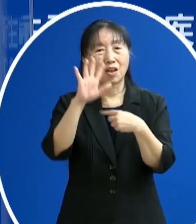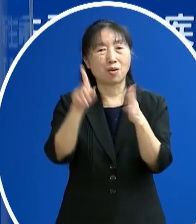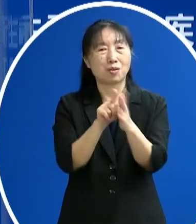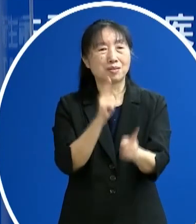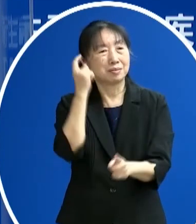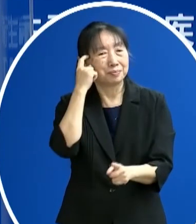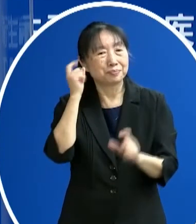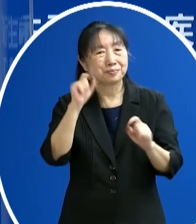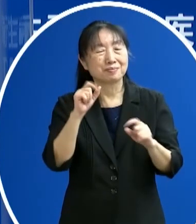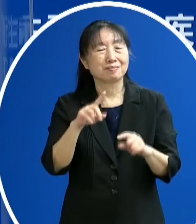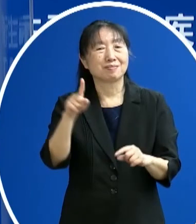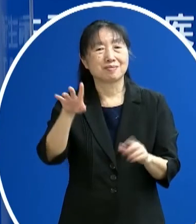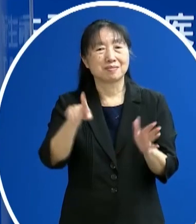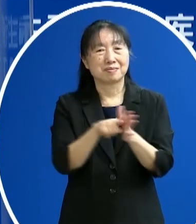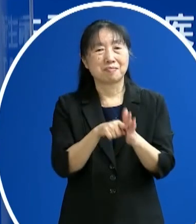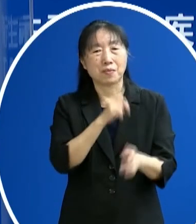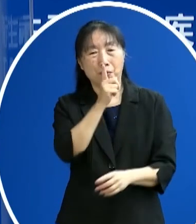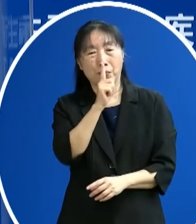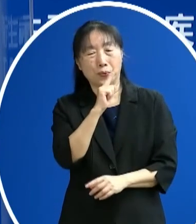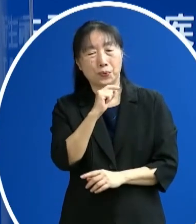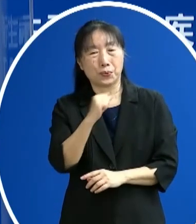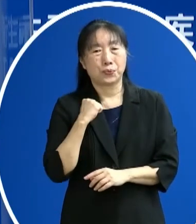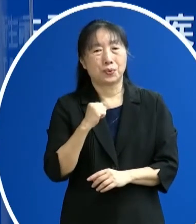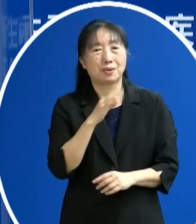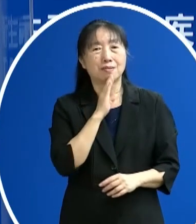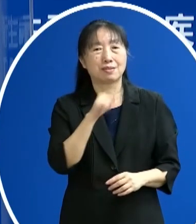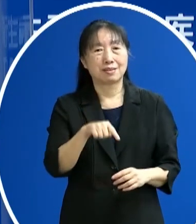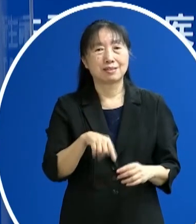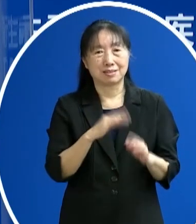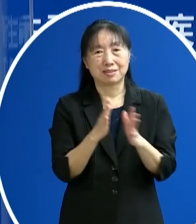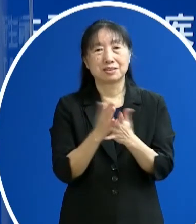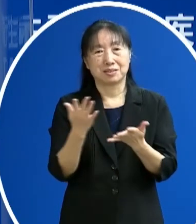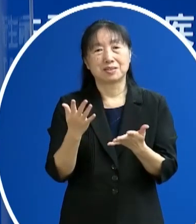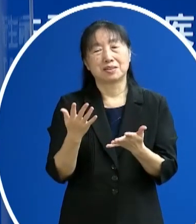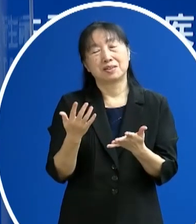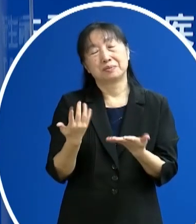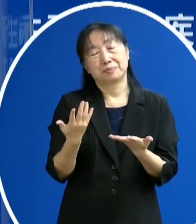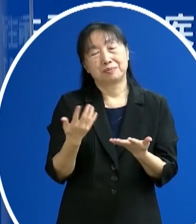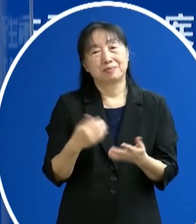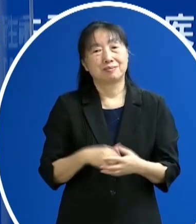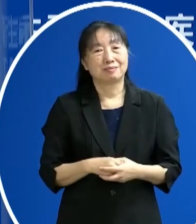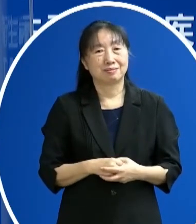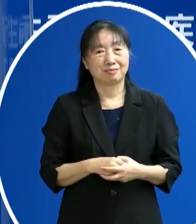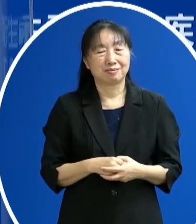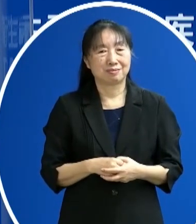较强烈一点，也散尽他第四权的一个力量了哈。那如果